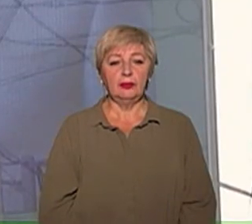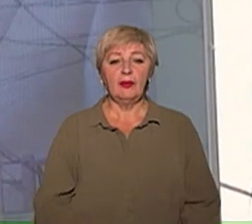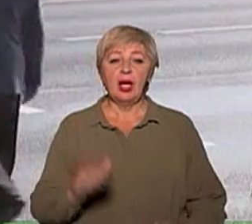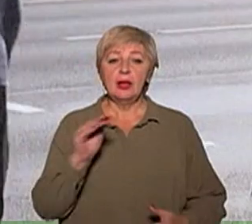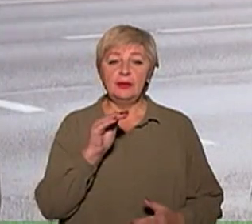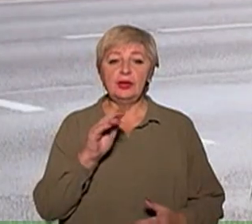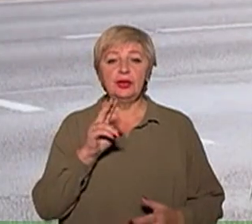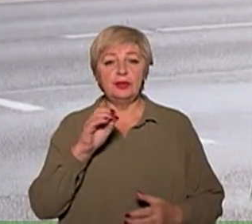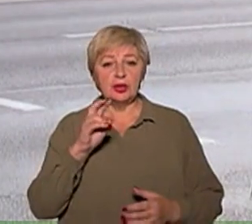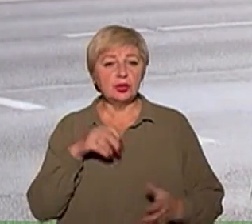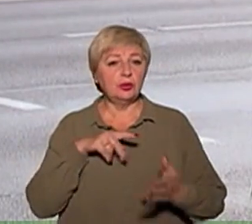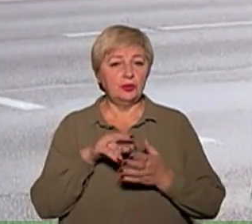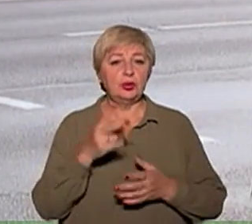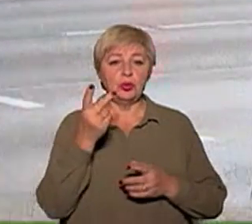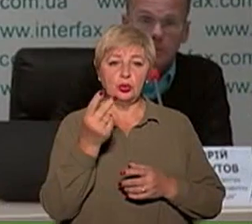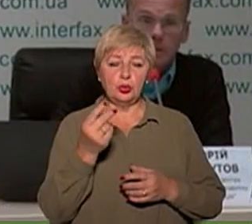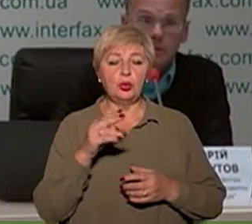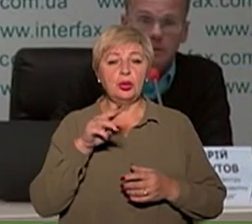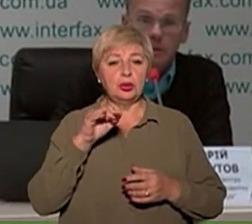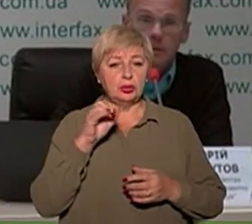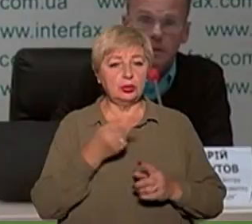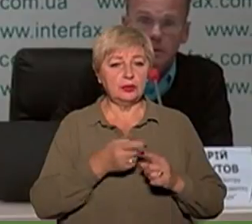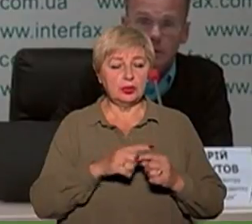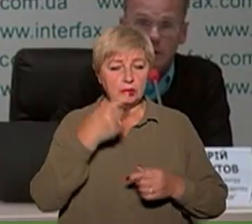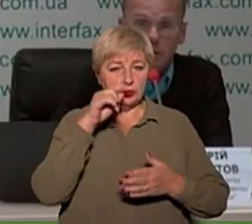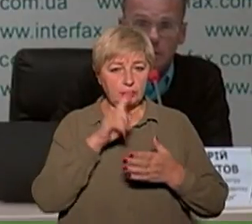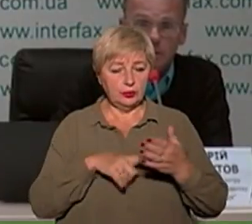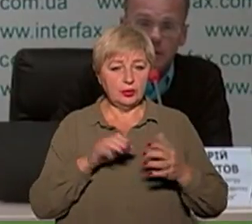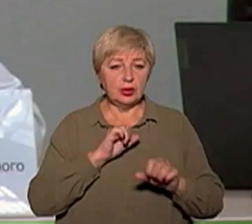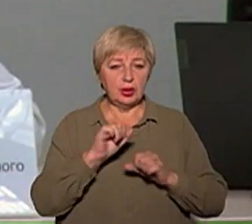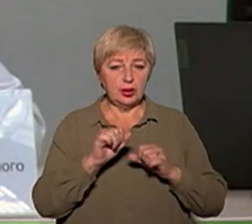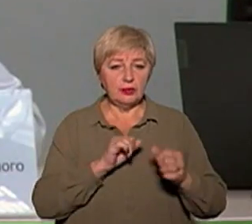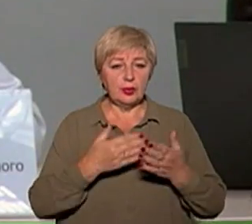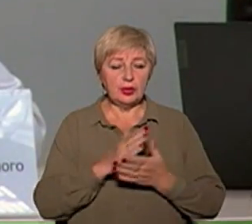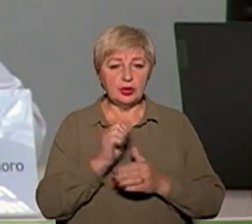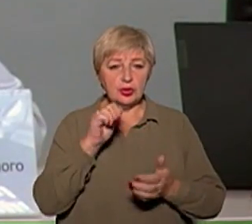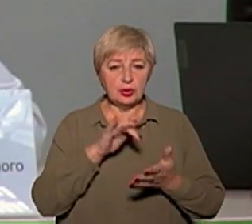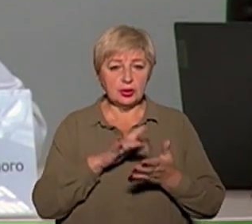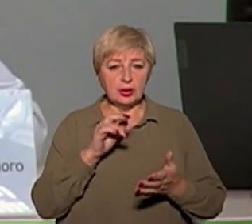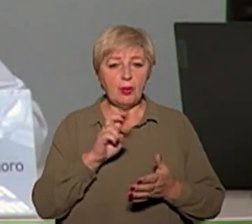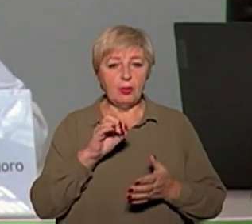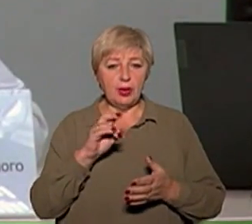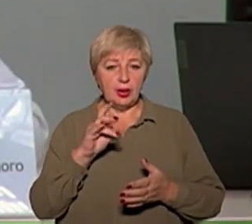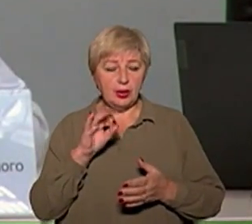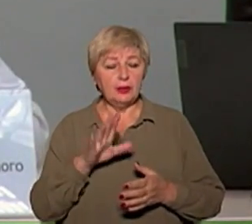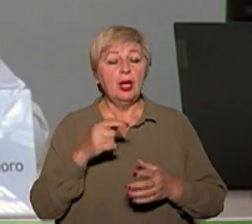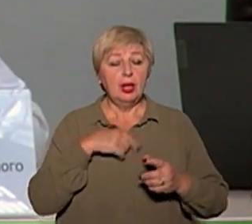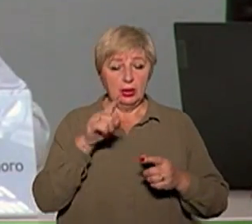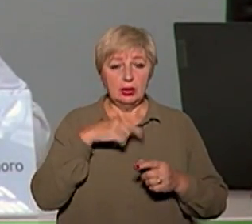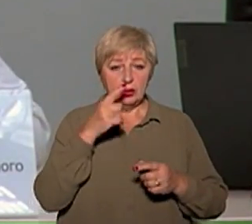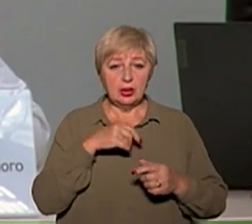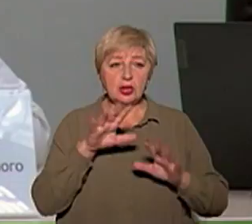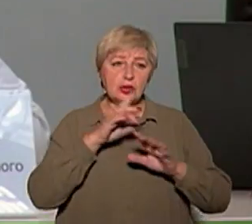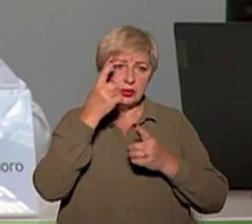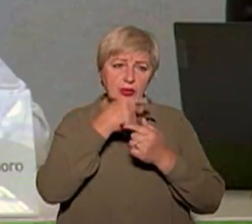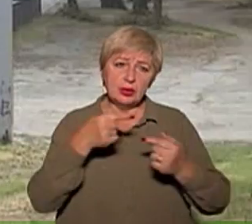Мамонтові Красну вийдуть у другий тур. У цьому впевнений керівник аналітичного центру «Інполіт» Сергій Биков. Каже, дані рейтингів у різних соціологічних